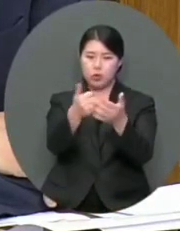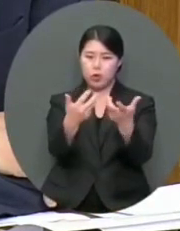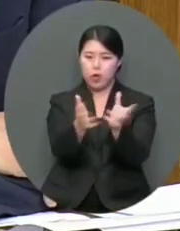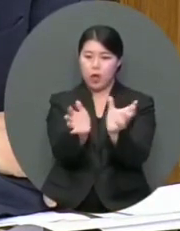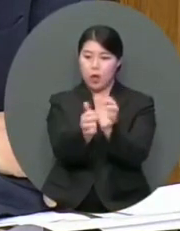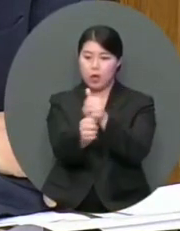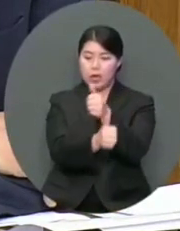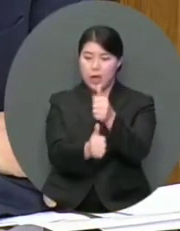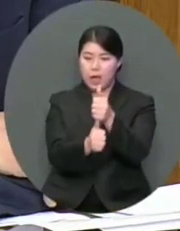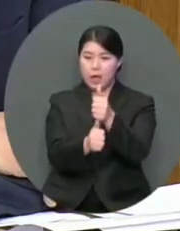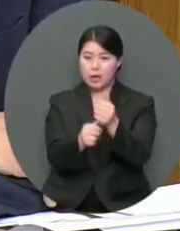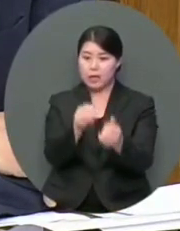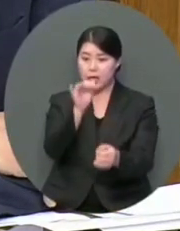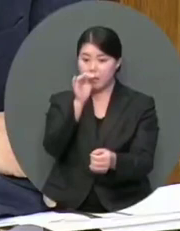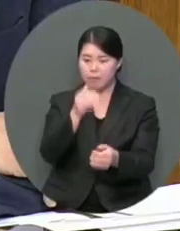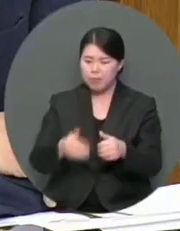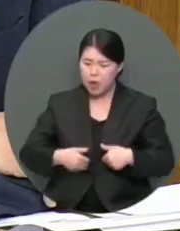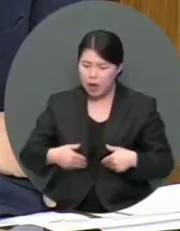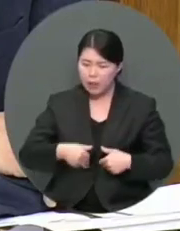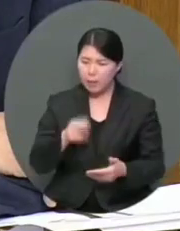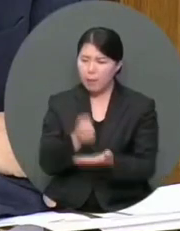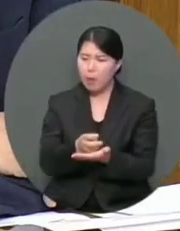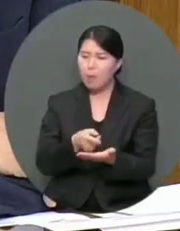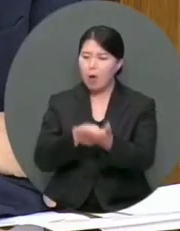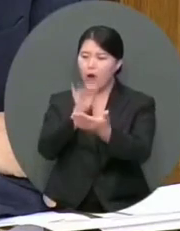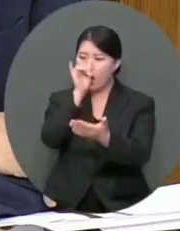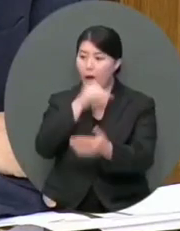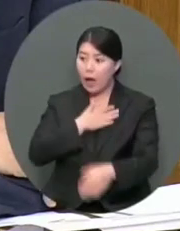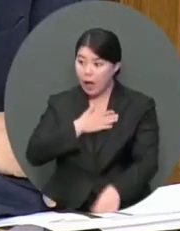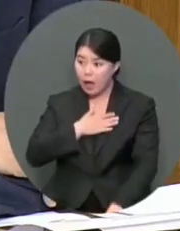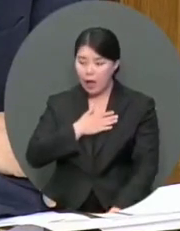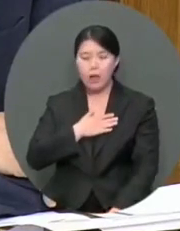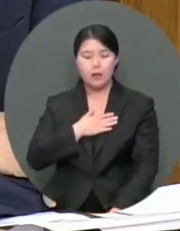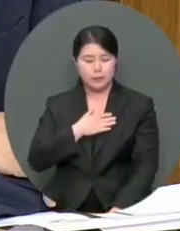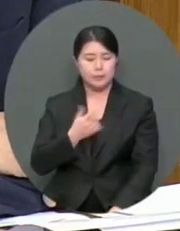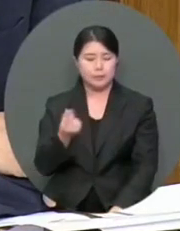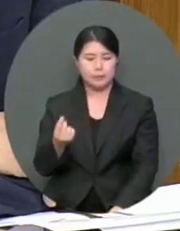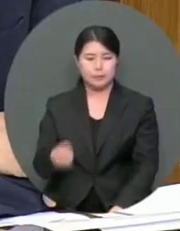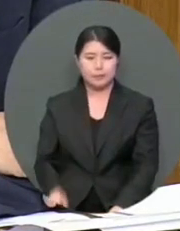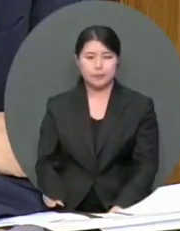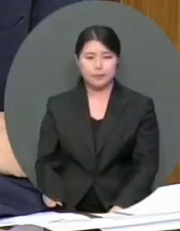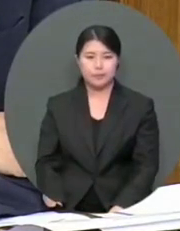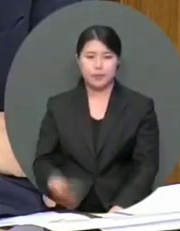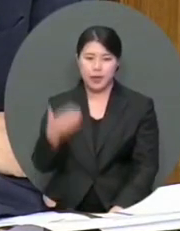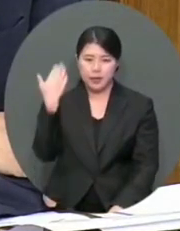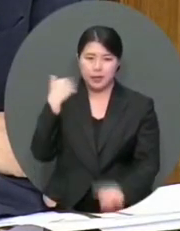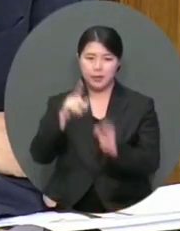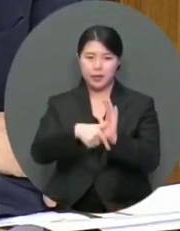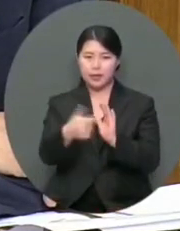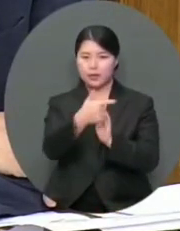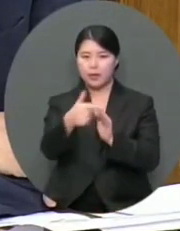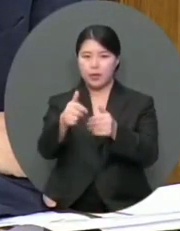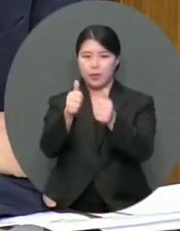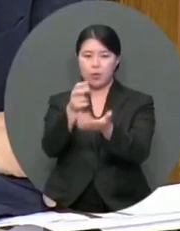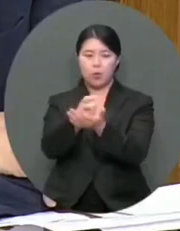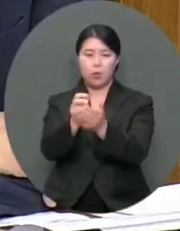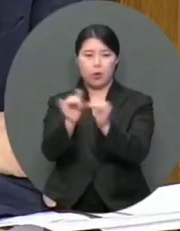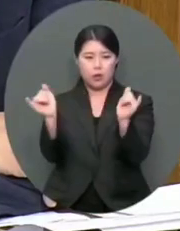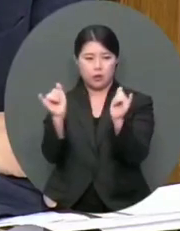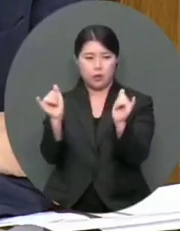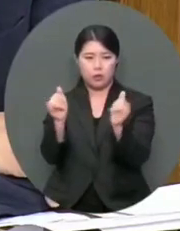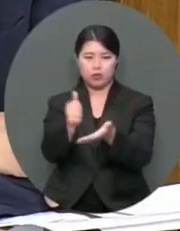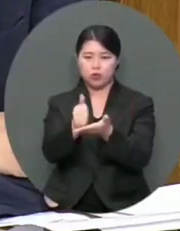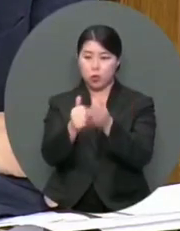현재 발의되어 있는 것도 혹시 알고 계십니까? 예. 네. 과거에는 대법관도 대법관 후보